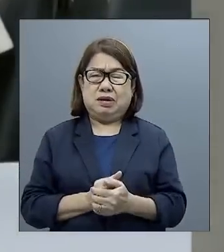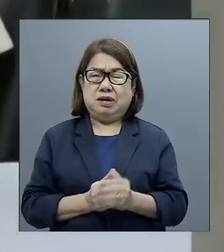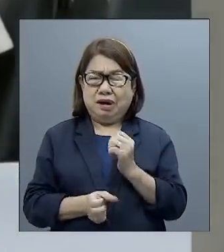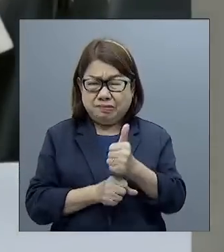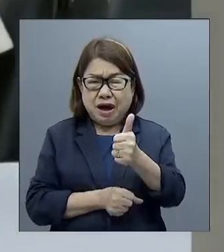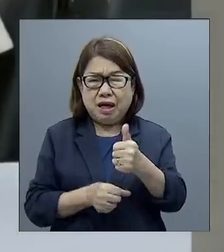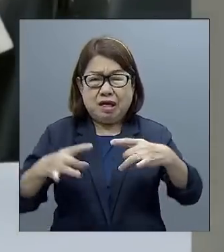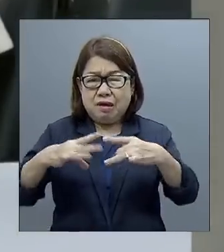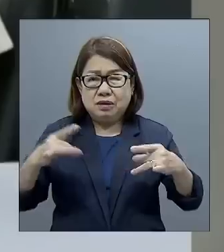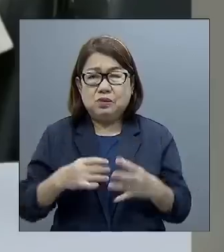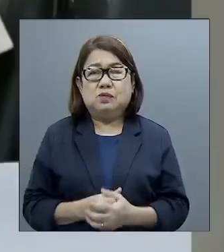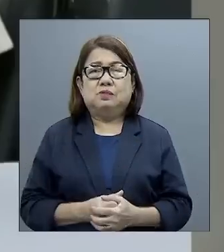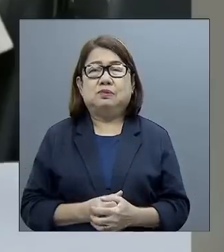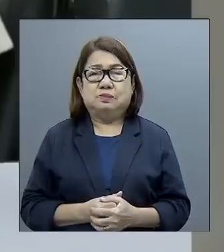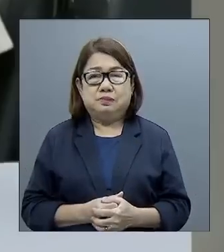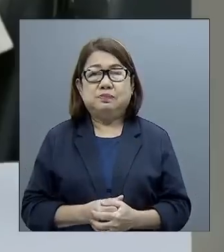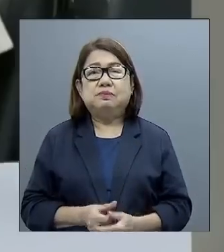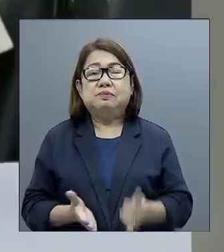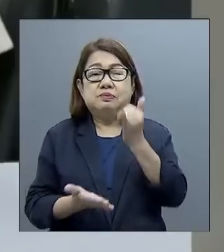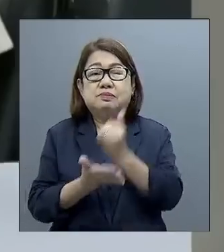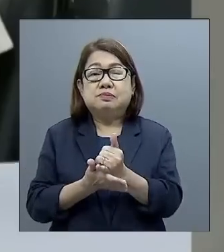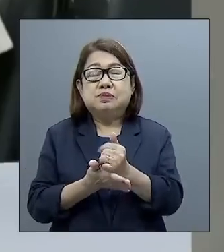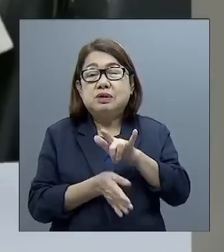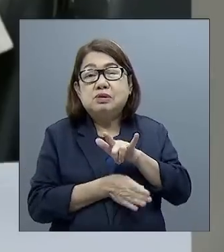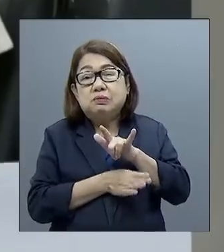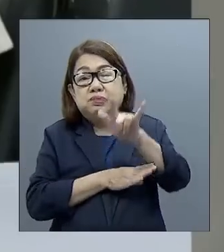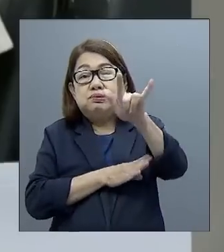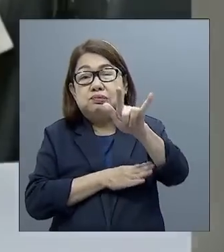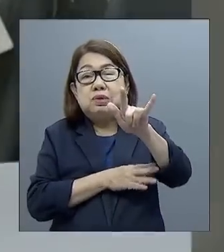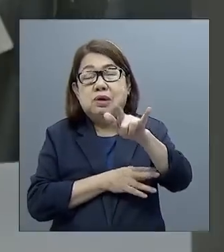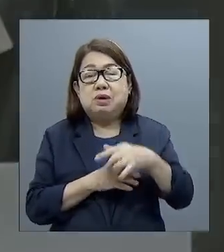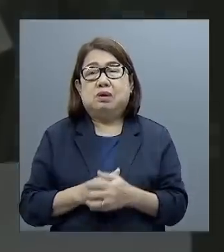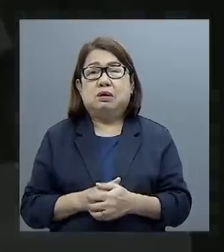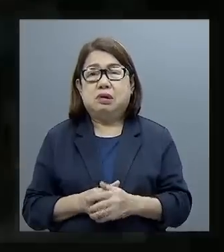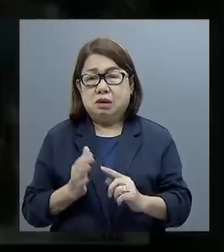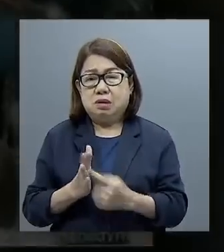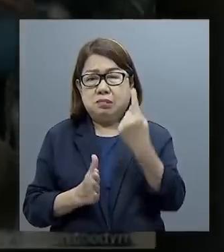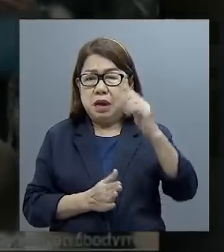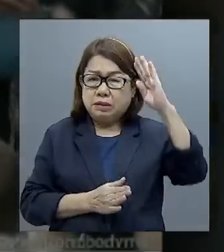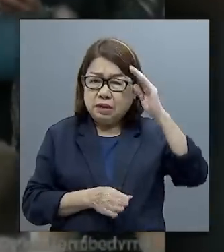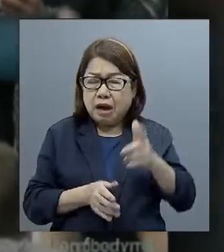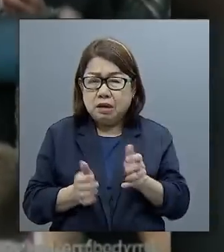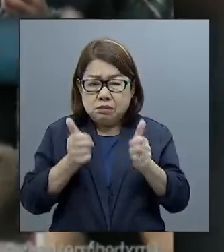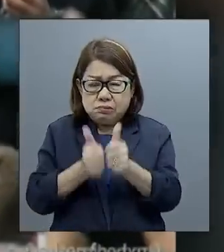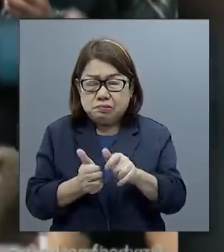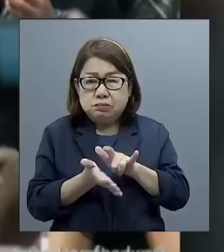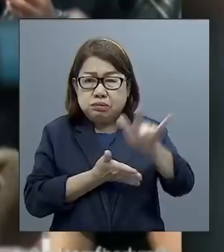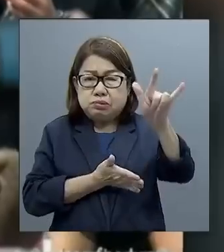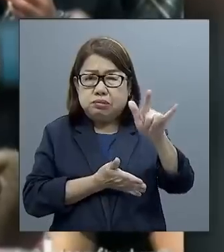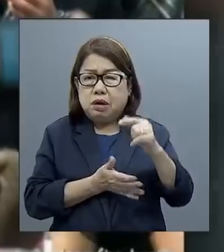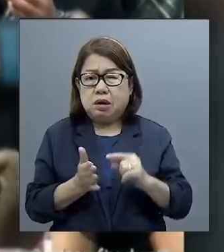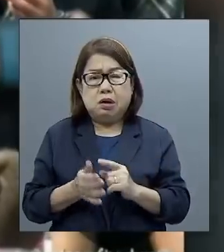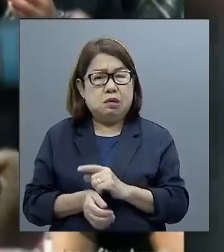มนี่ค่ะประทับบนเครื่องบินรบนะคะคนเห็นครั้งแรกบอกว่าไม่เหมาะสมนะแบบนี้นะคะแต่ความจริง